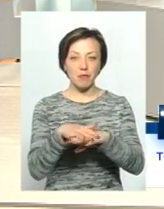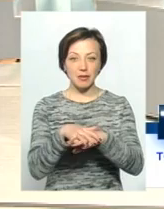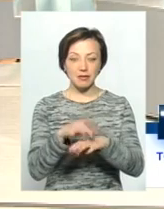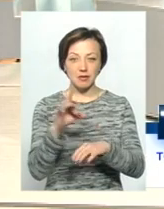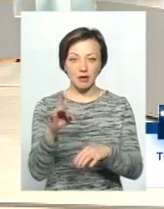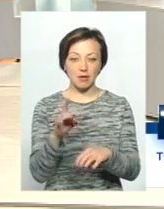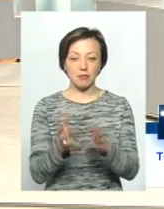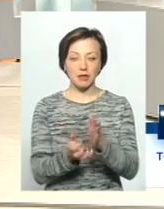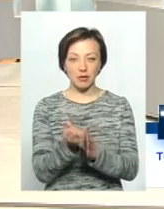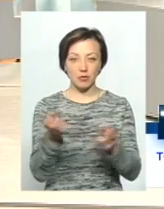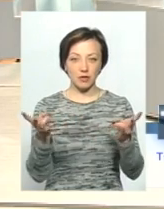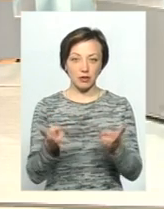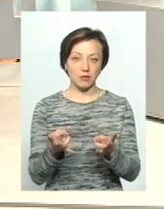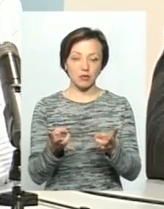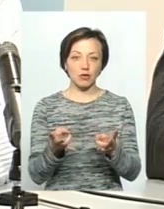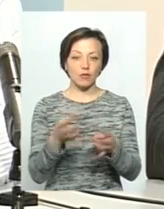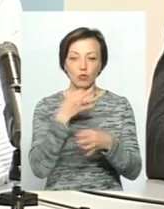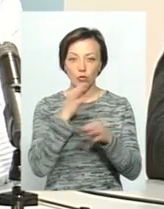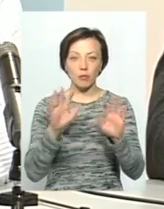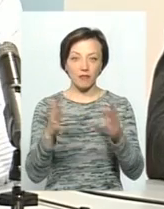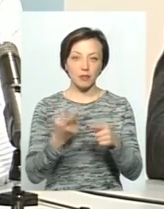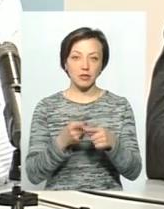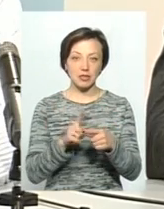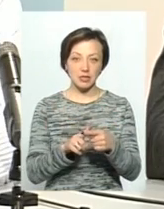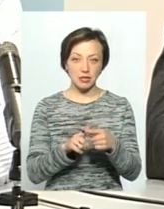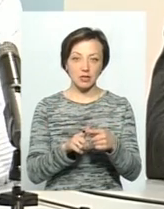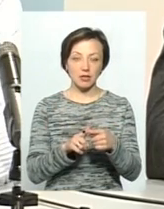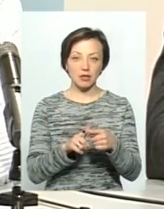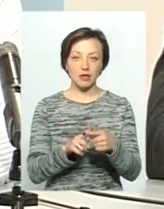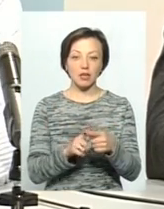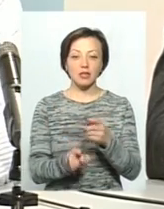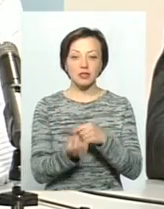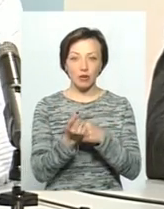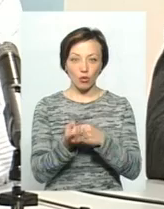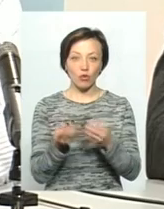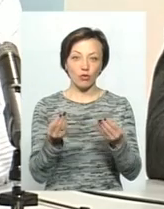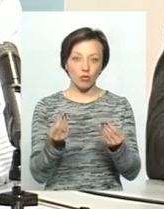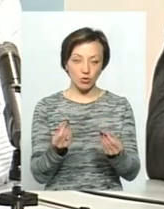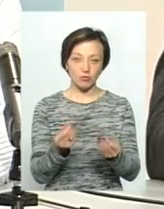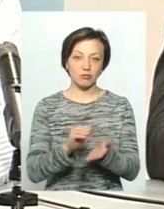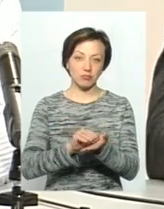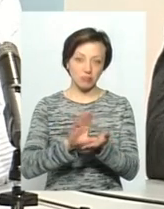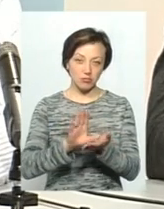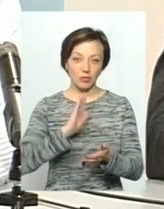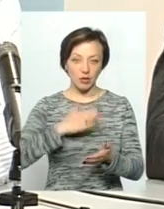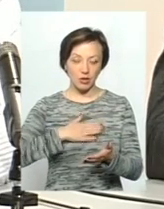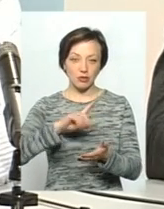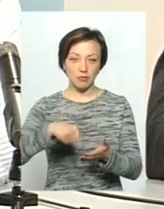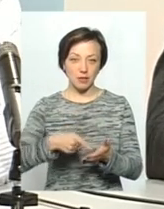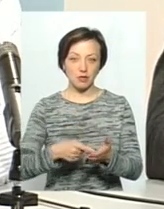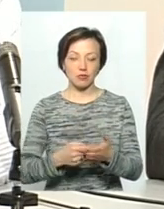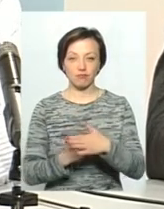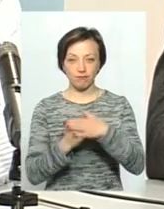його в будь-якому випадку, ну, в будь-якому випадку це є то джерело, звідки наш город на чому тримається.